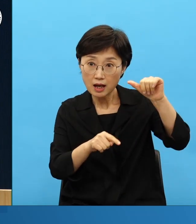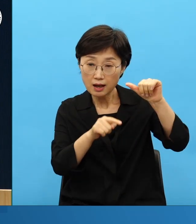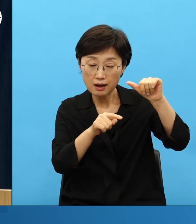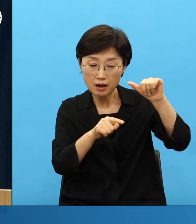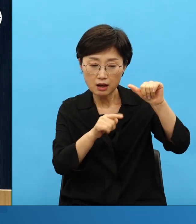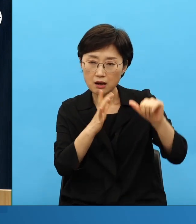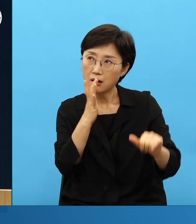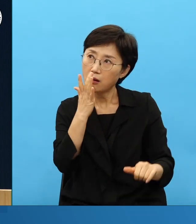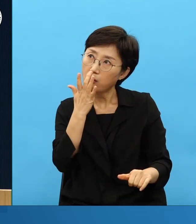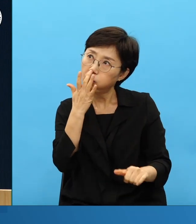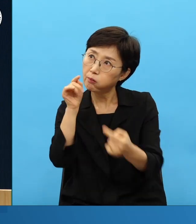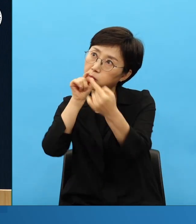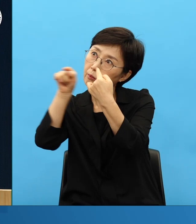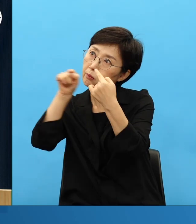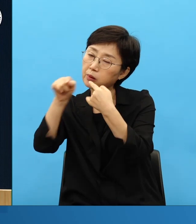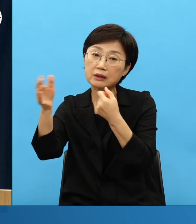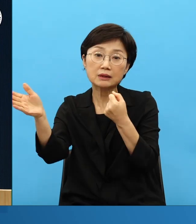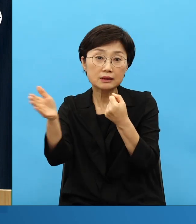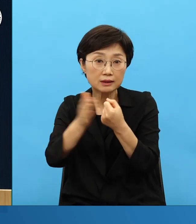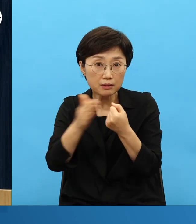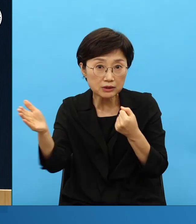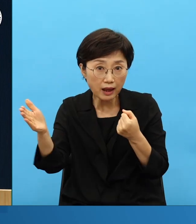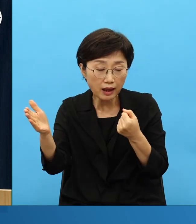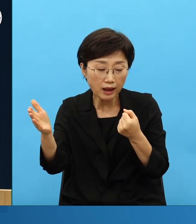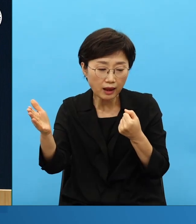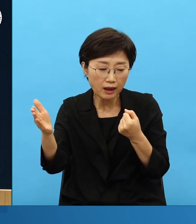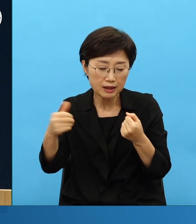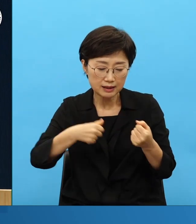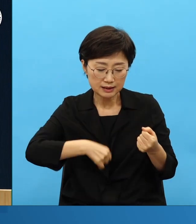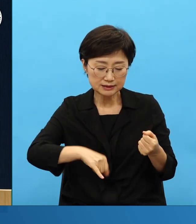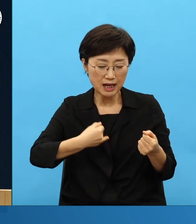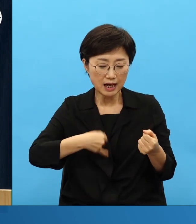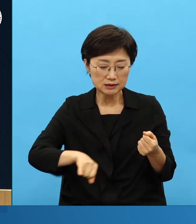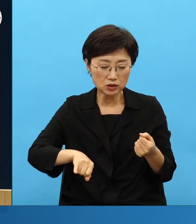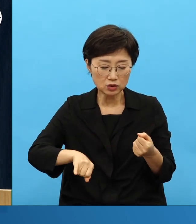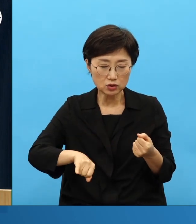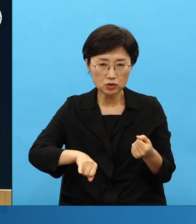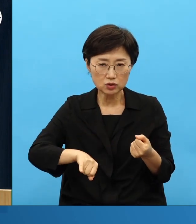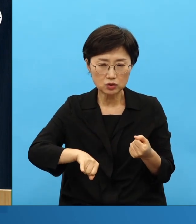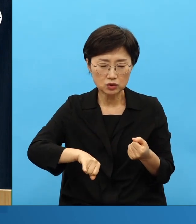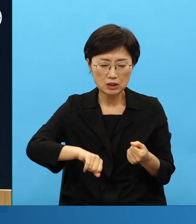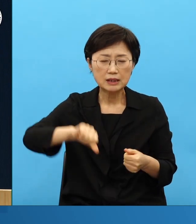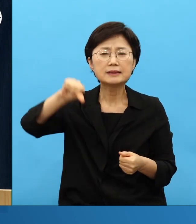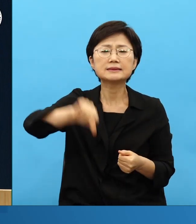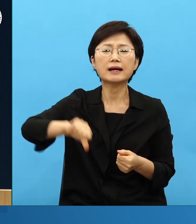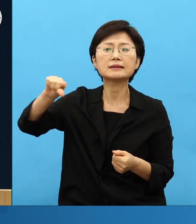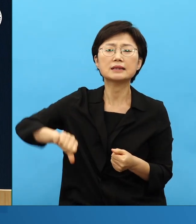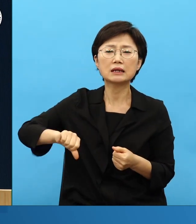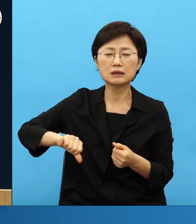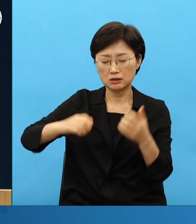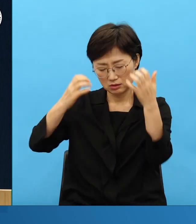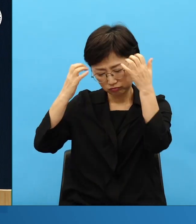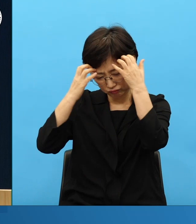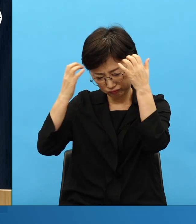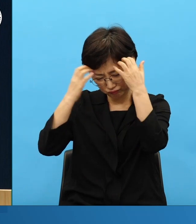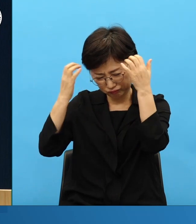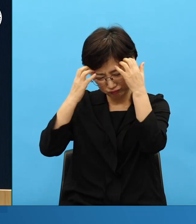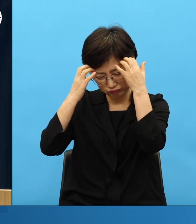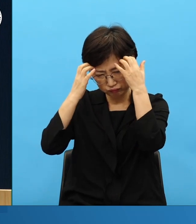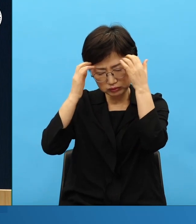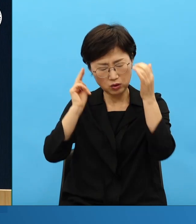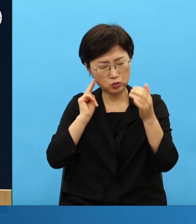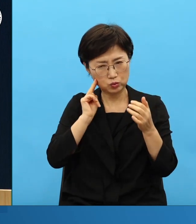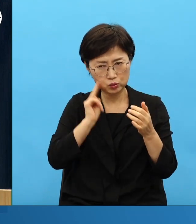세계와 후대들에게 임한 겁니다. And that's why this tremendous suffering and disaster plowed into their posterity and throughout the entire world. 그